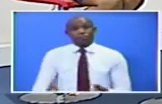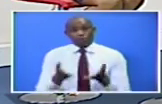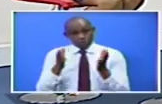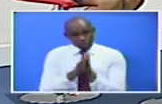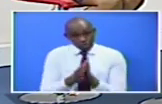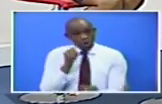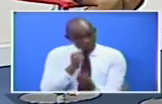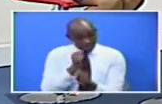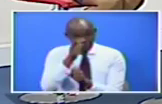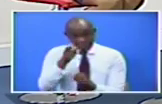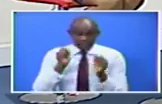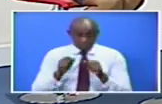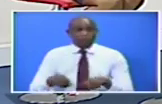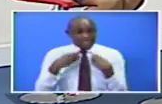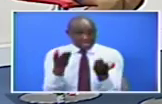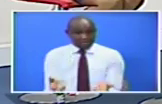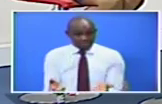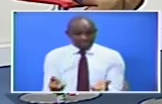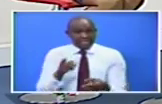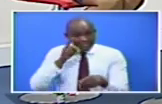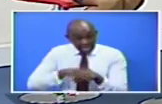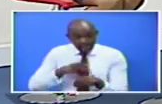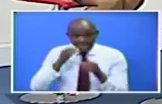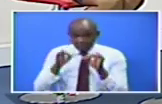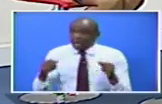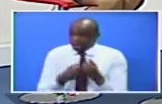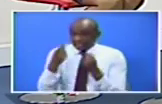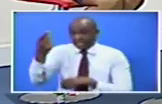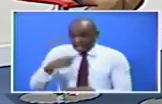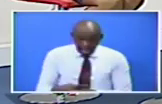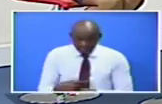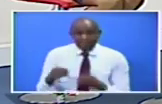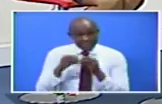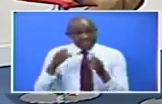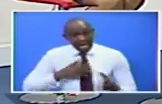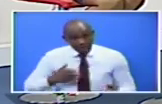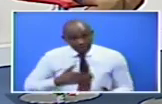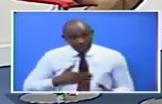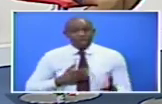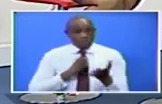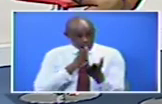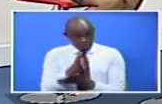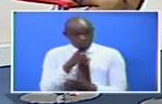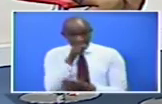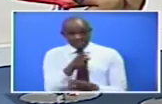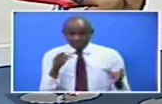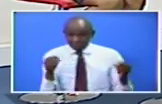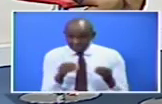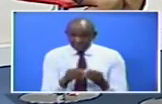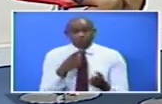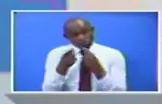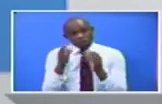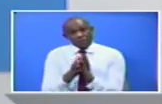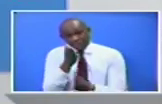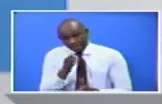work kwa hawa wafanyikazi wa nyumba. Sasa wakati wanakuja kwa mikutano yetu kupitia hiki kikao,